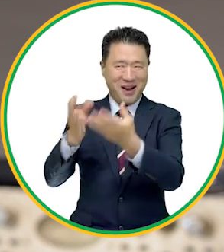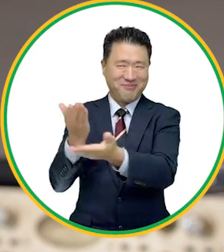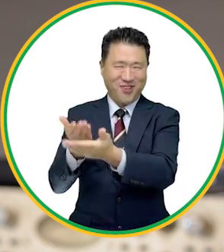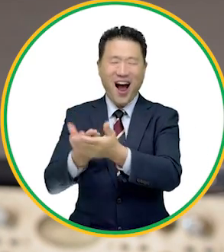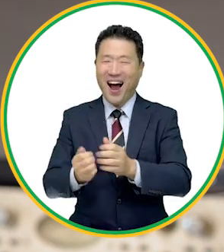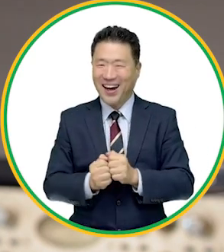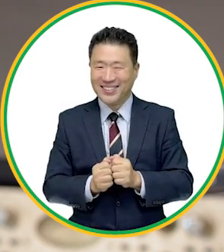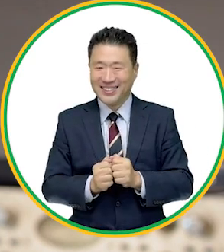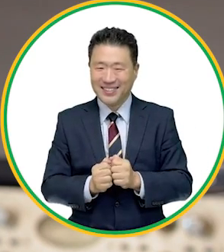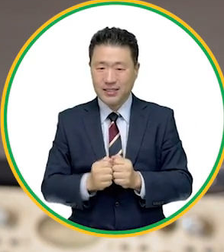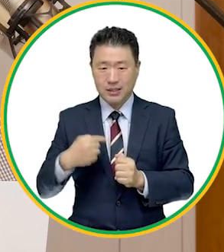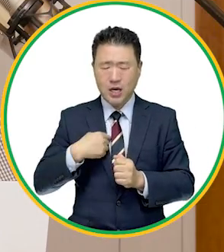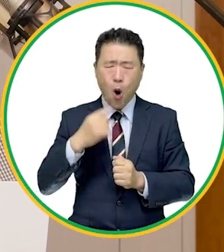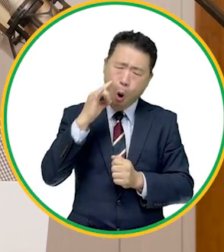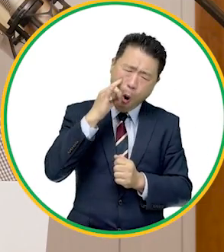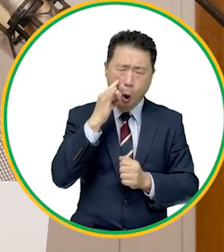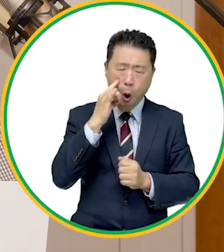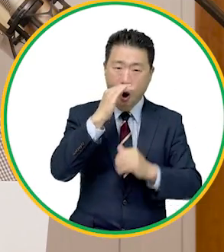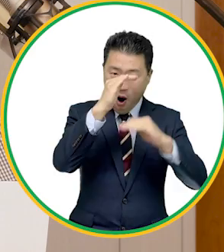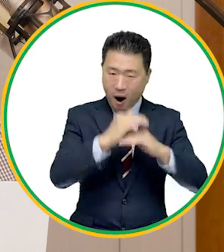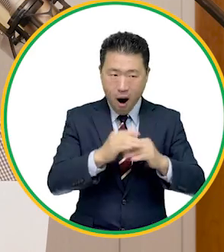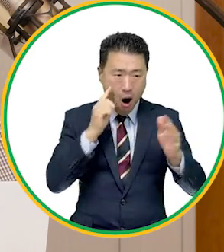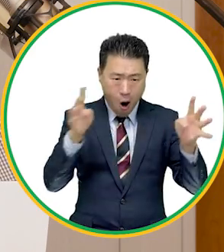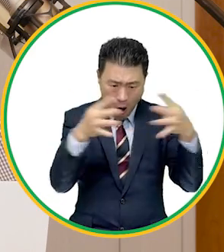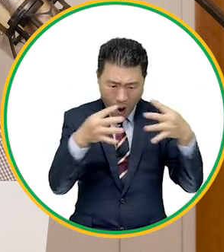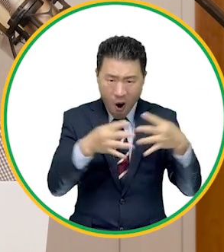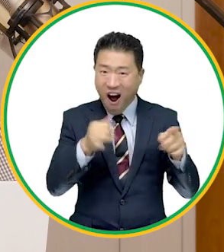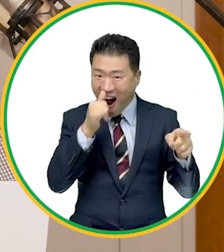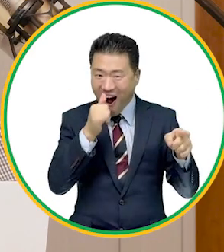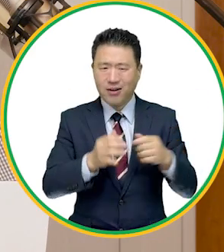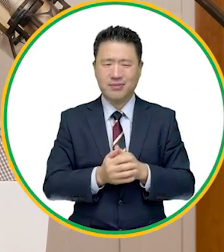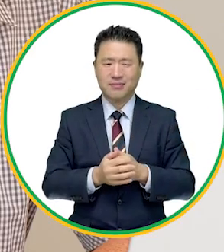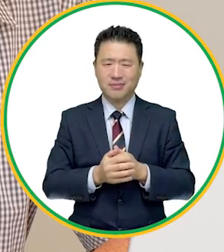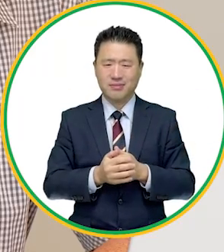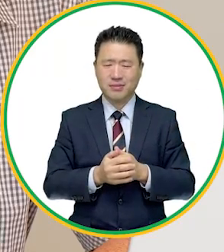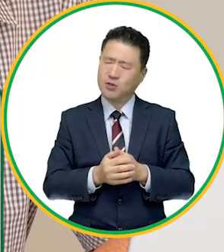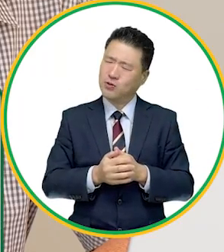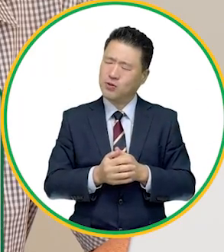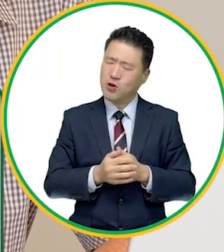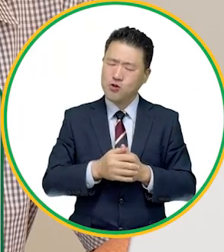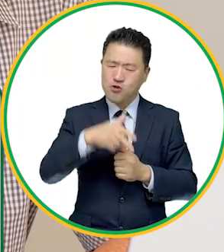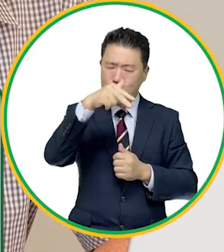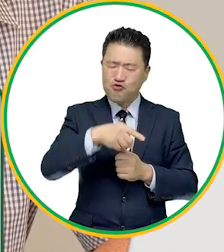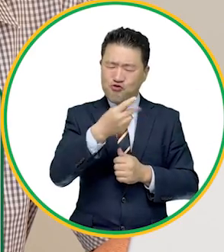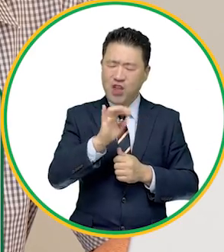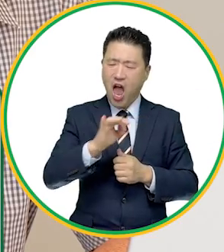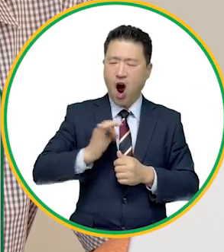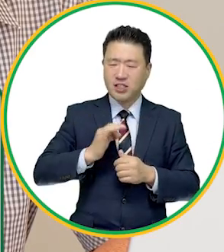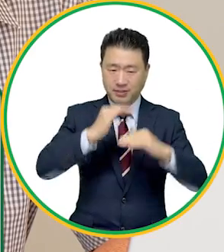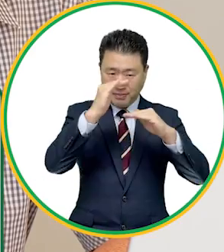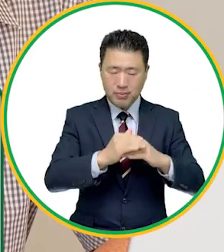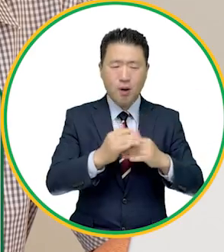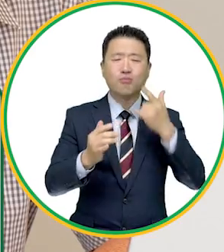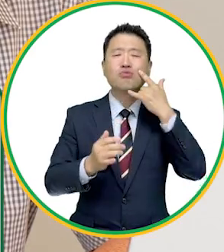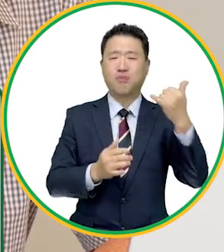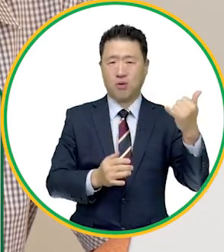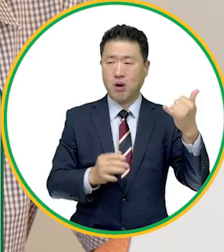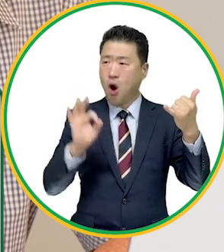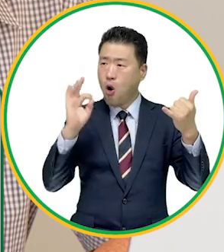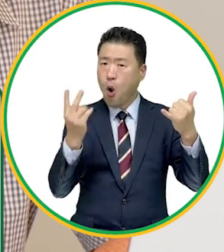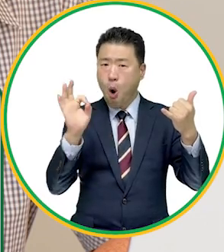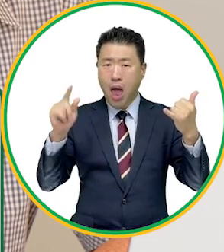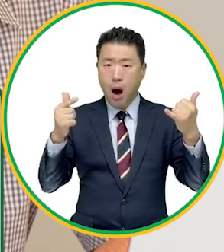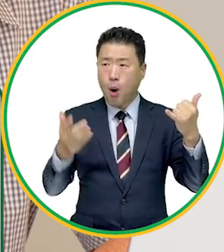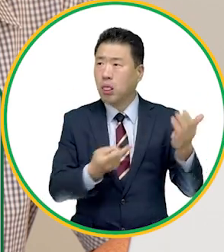답변을 부탁드리도록 하겠습니다. 제가 궁금했던 내용과도 많이 겹치는데요. 가장 먼저 그 주택연금을 이용 중인